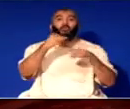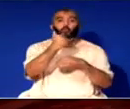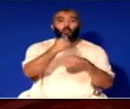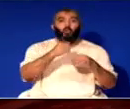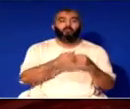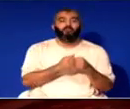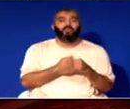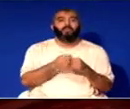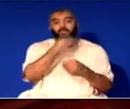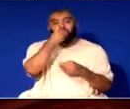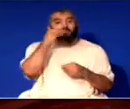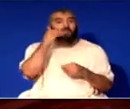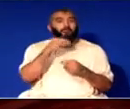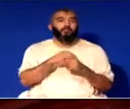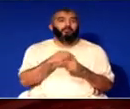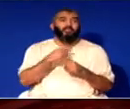نعم.